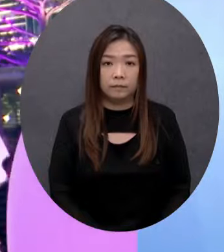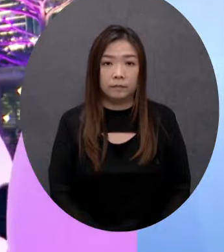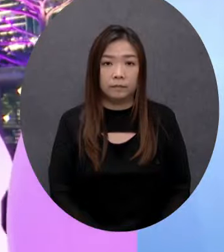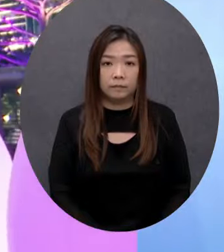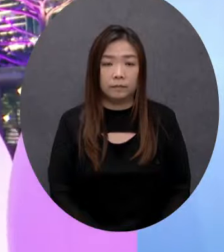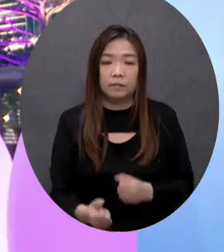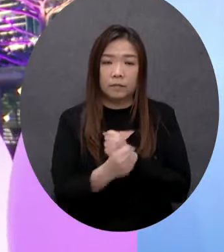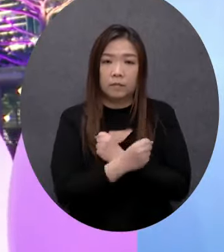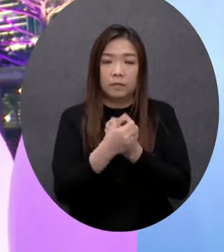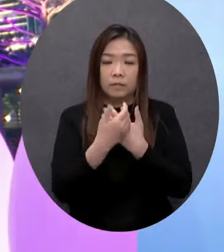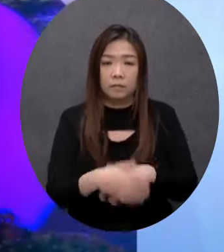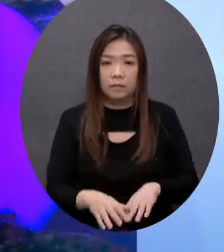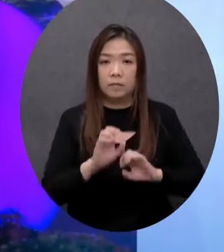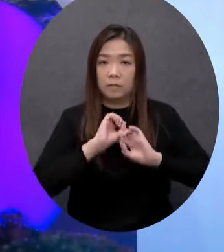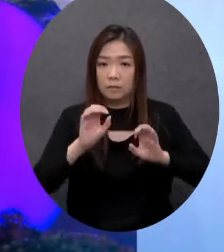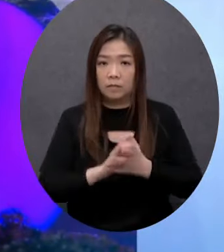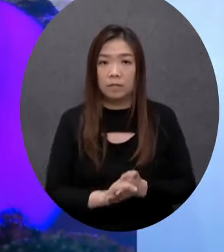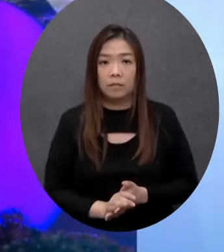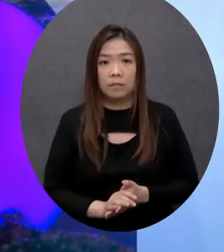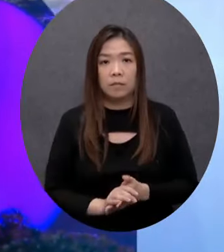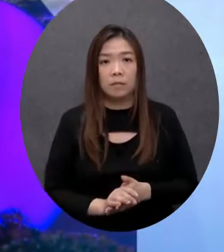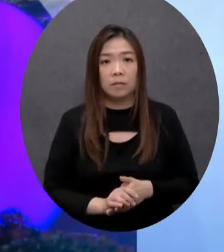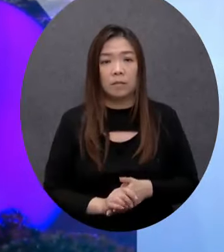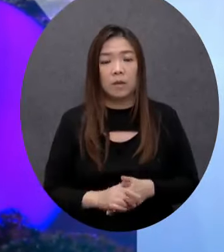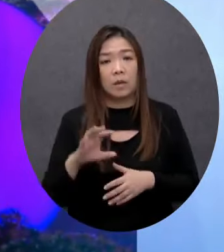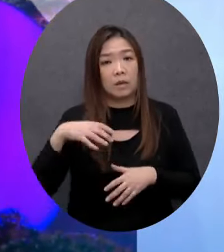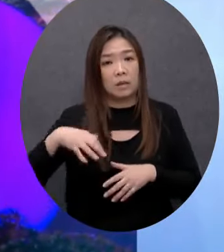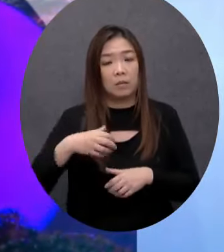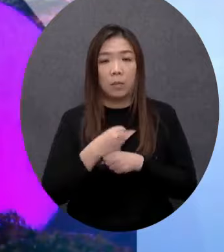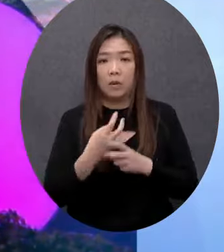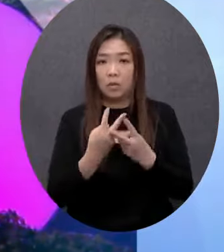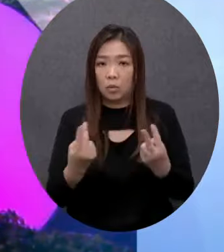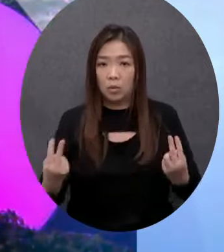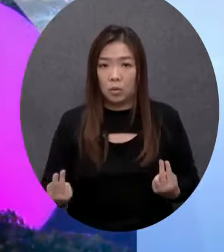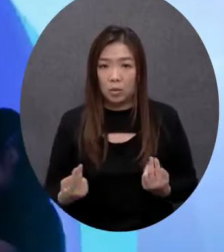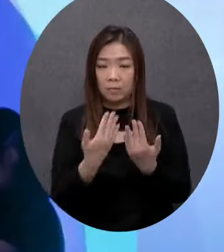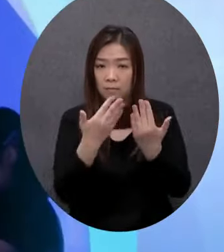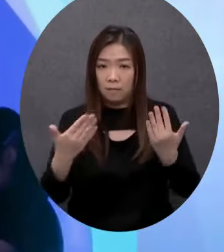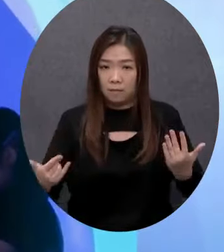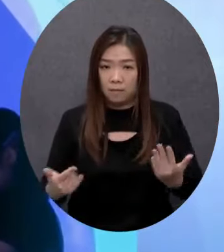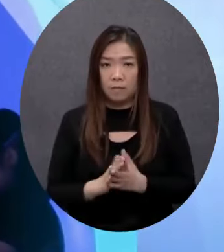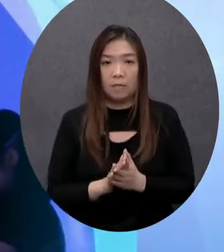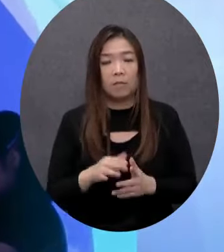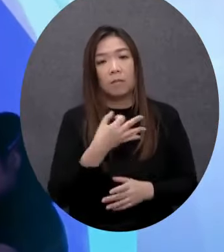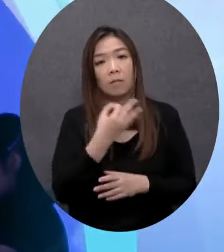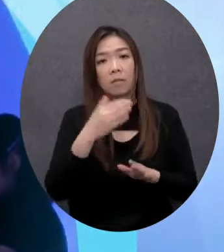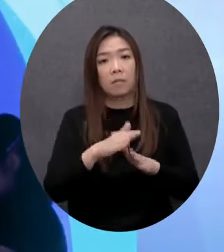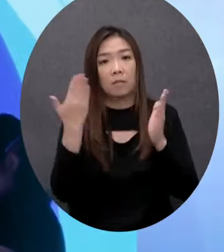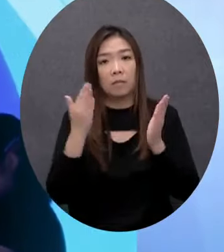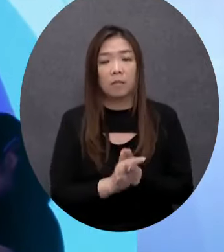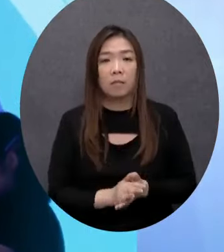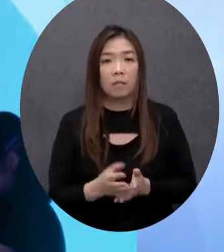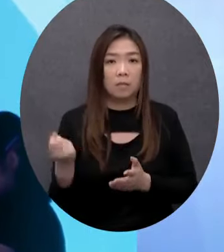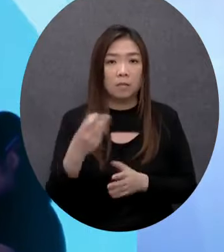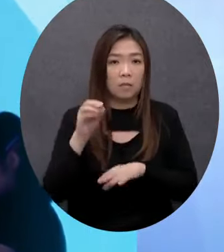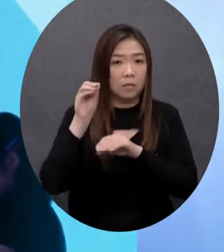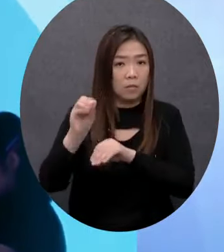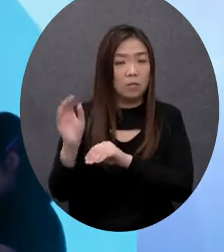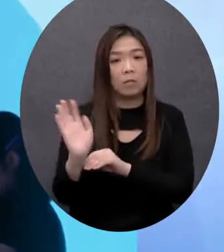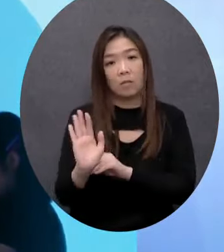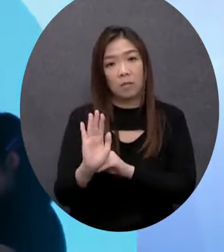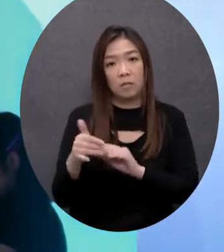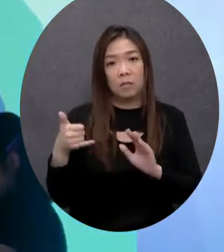休息回來會講下在天马公园展出的 TeamLab 光年装置，星期三开始不需要预约都可